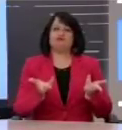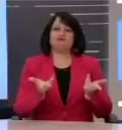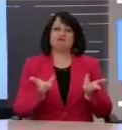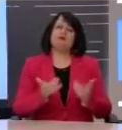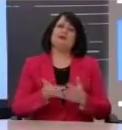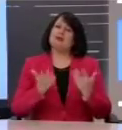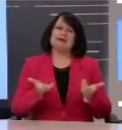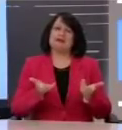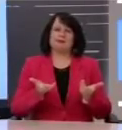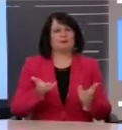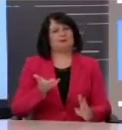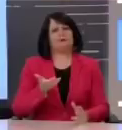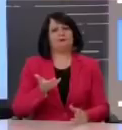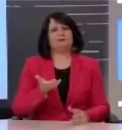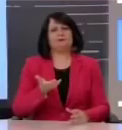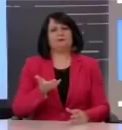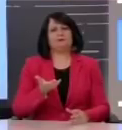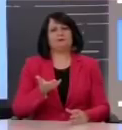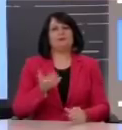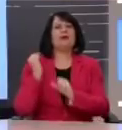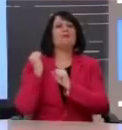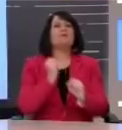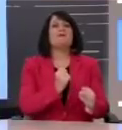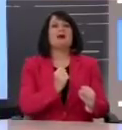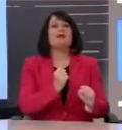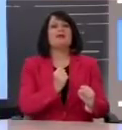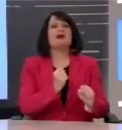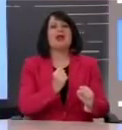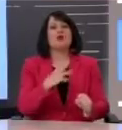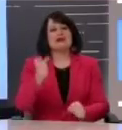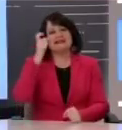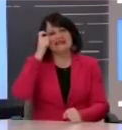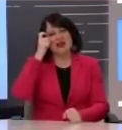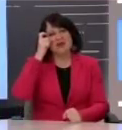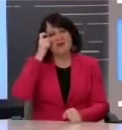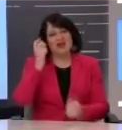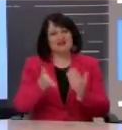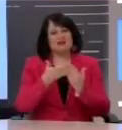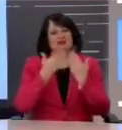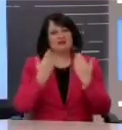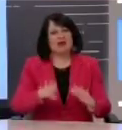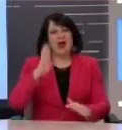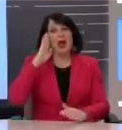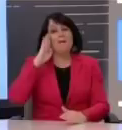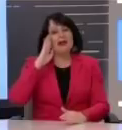όπου ο κ. Παπανδρέου, ο νεότερος, ή ο κ. Σαμαράς επισκεπτόταν τις Ηνωμένες